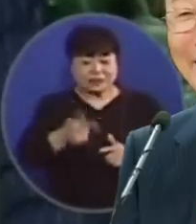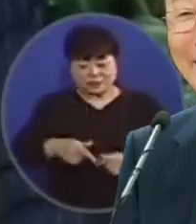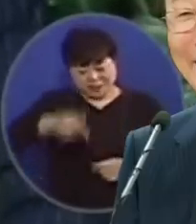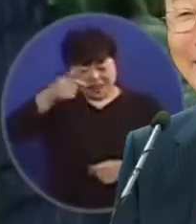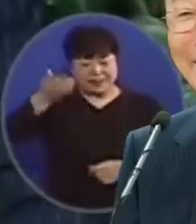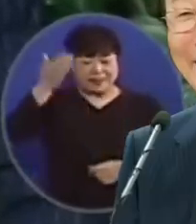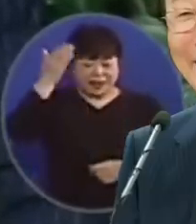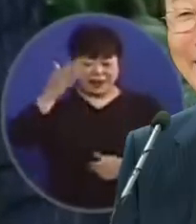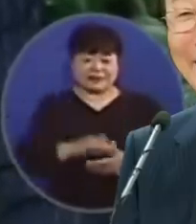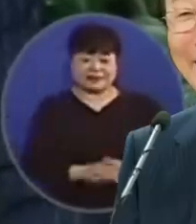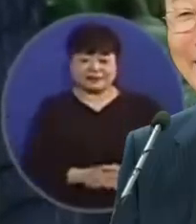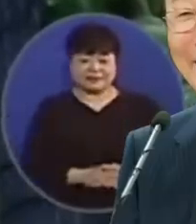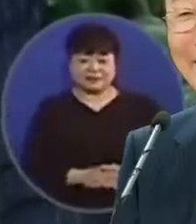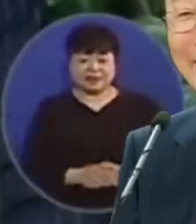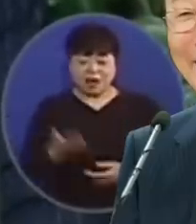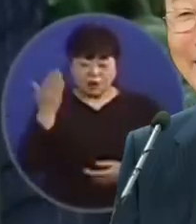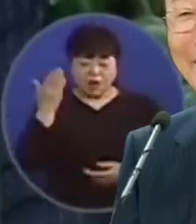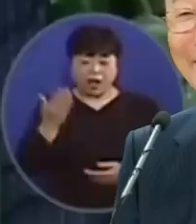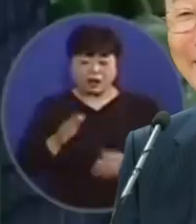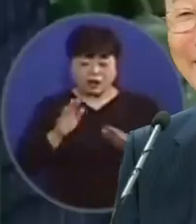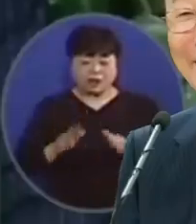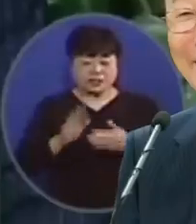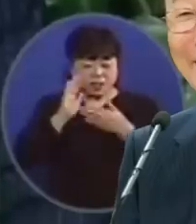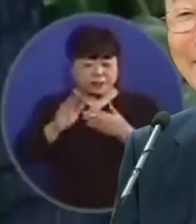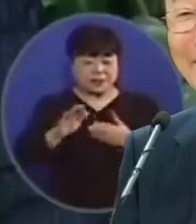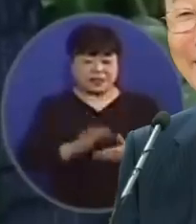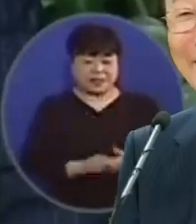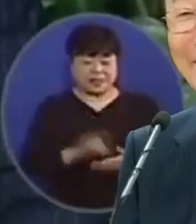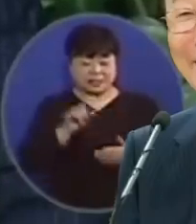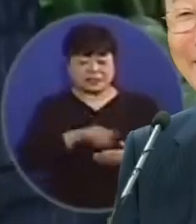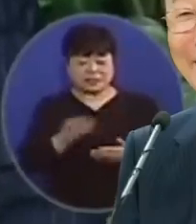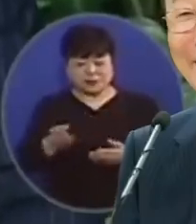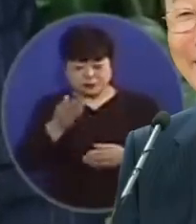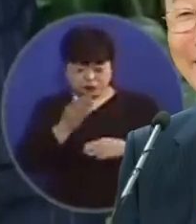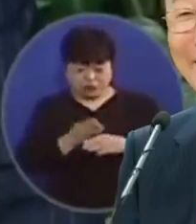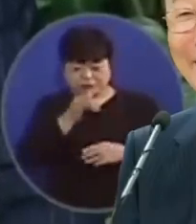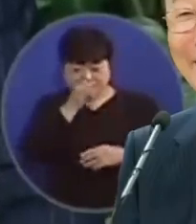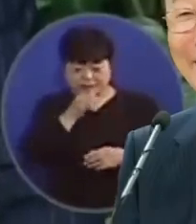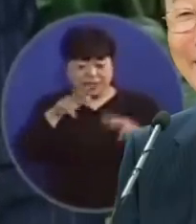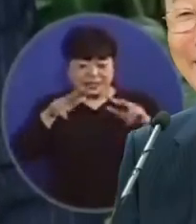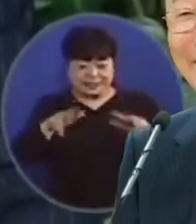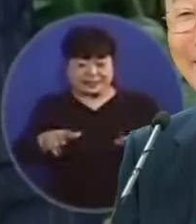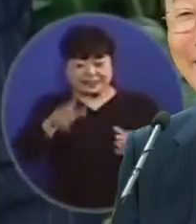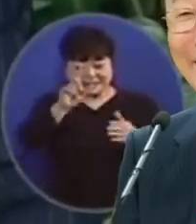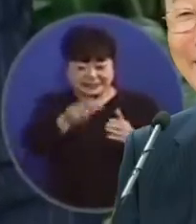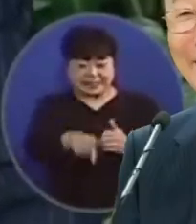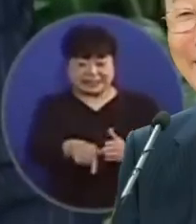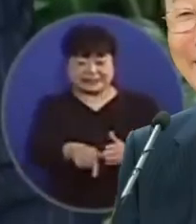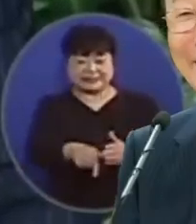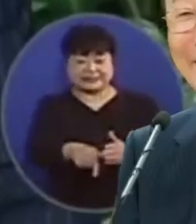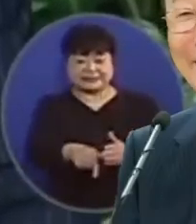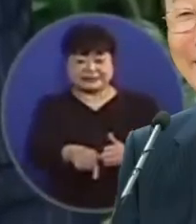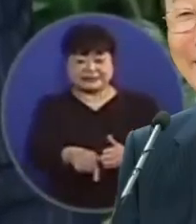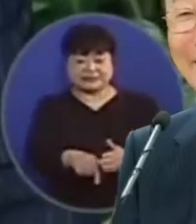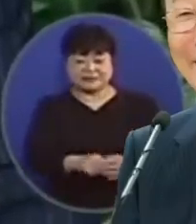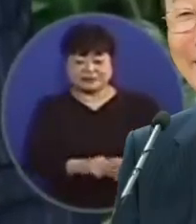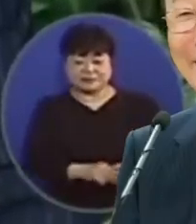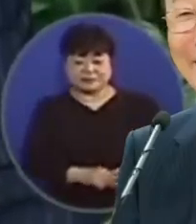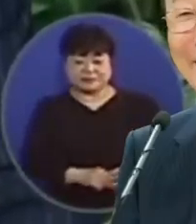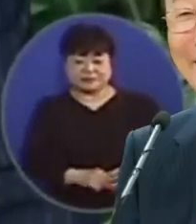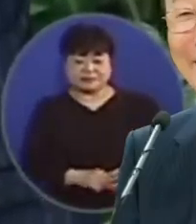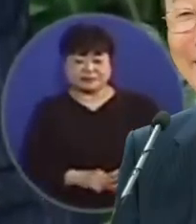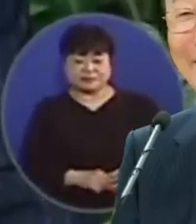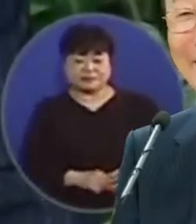옛날에는 과거, 현재, 미래라는 시간의 흐름 속에 있었지만 이제는 시간을 떨치고